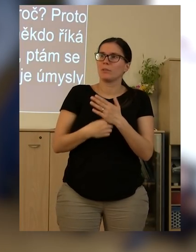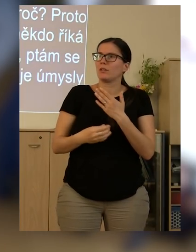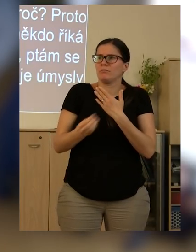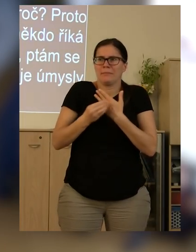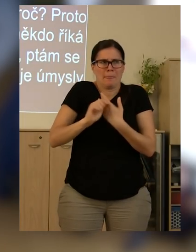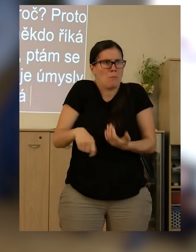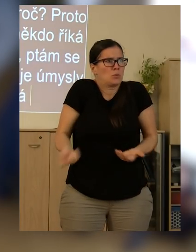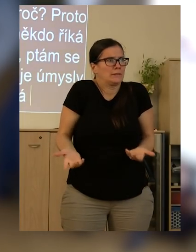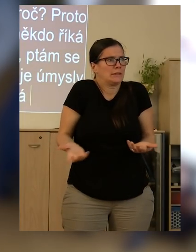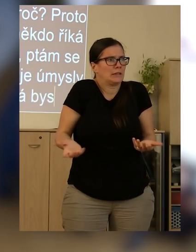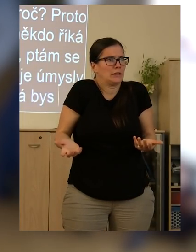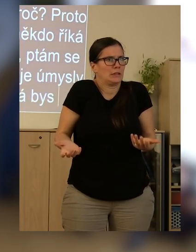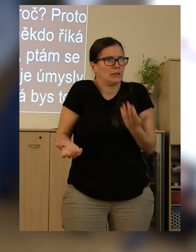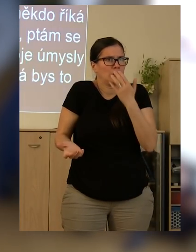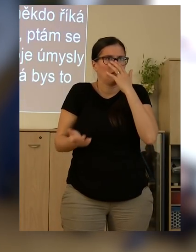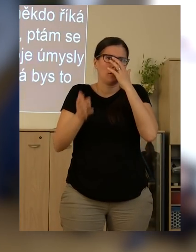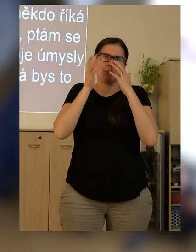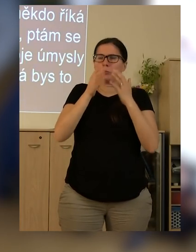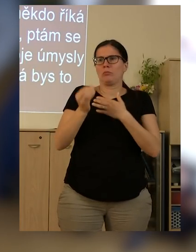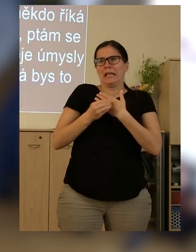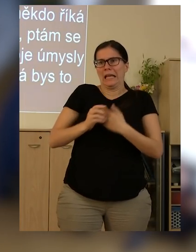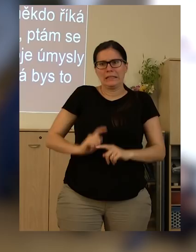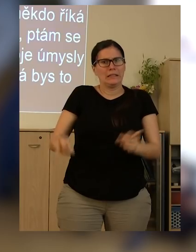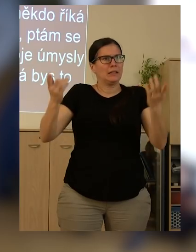takhle neřekl. Možná by si řekl, no,